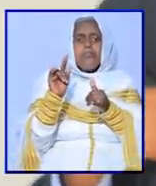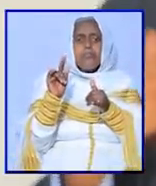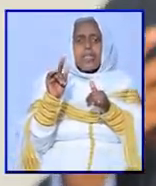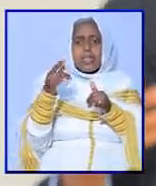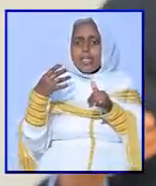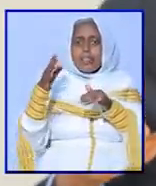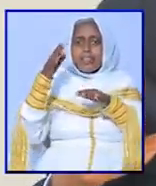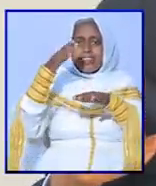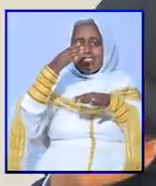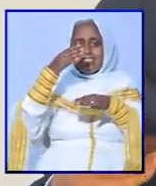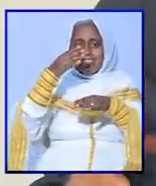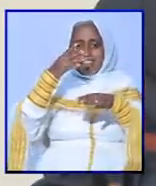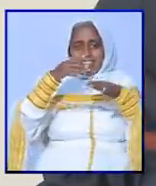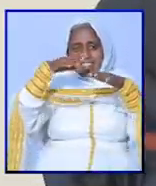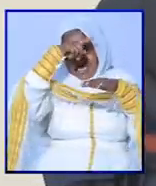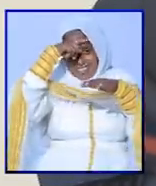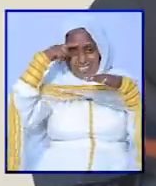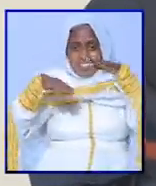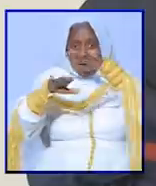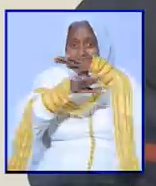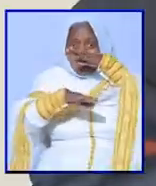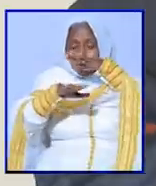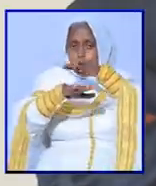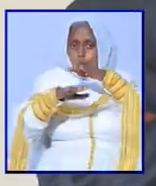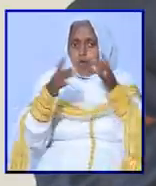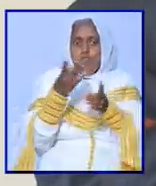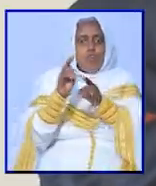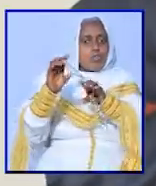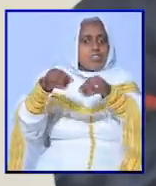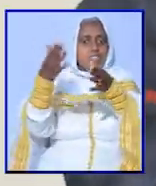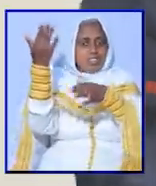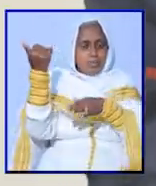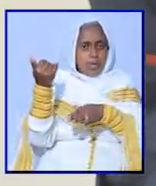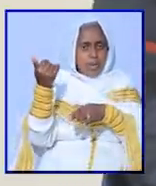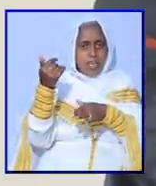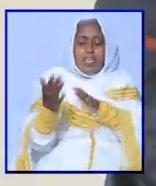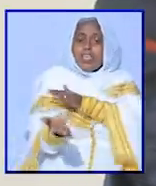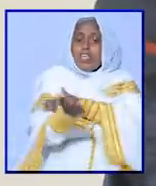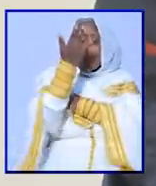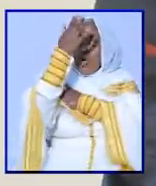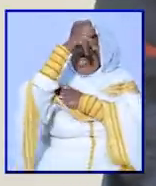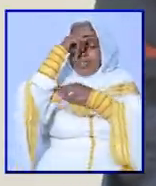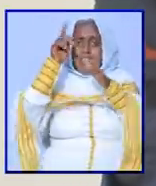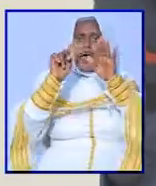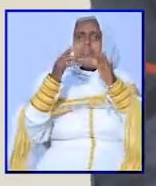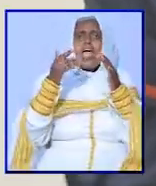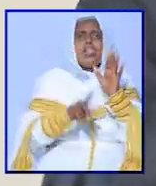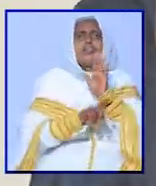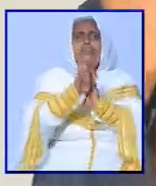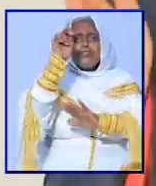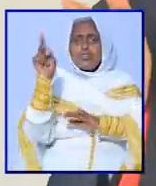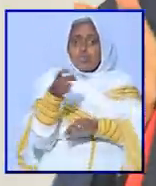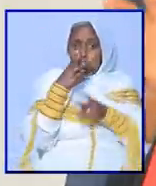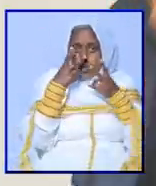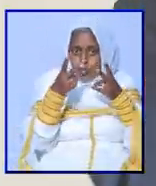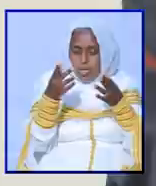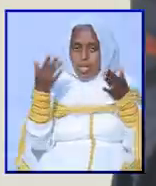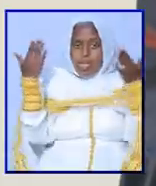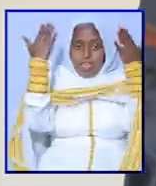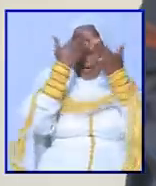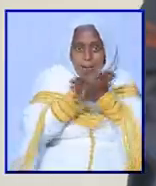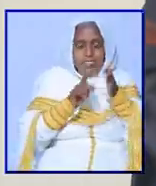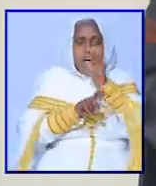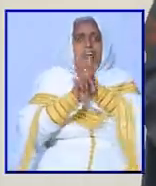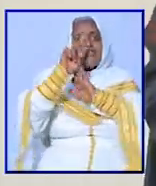ጥላቸው ነበር አደም ይፈውስ በተለይ ይሄ ጧት ላይ የጧት ጥላ እንግዲህ ምን ያህል ረጅም እንደሆነ ይዩት ማታ ላይ